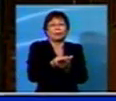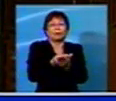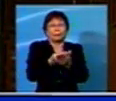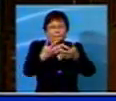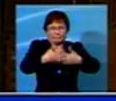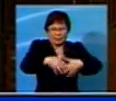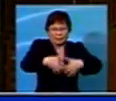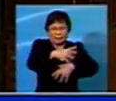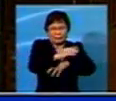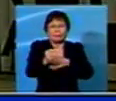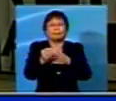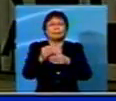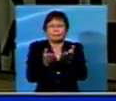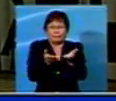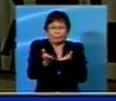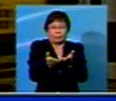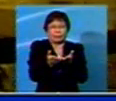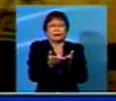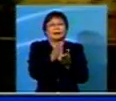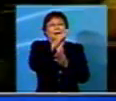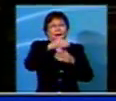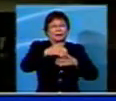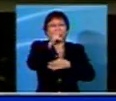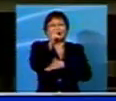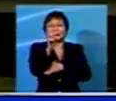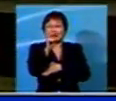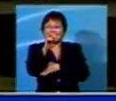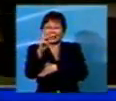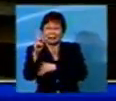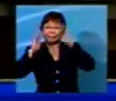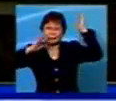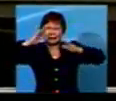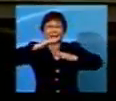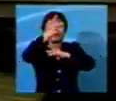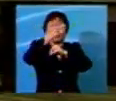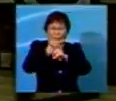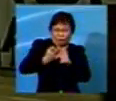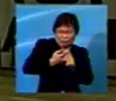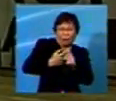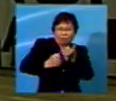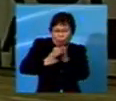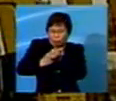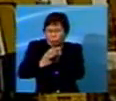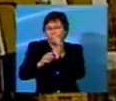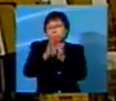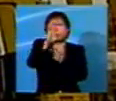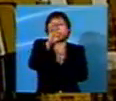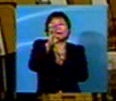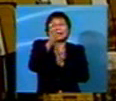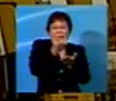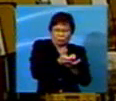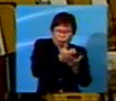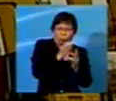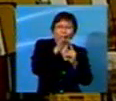perkilangan dan perkhidmatan prestasi keluaran dalam negara kasar kdnk suku pertama turut disokong pertumbuhan sektor